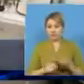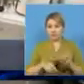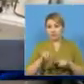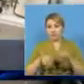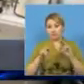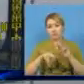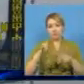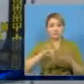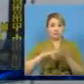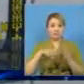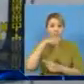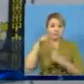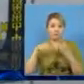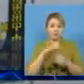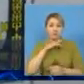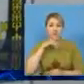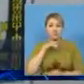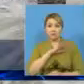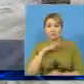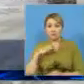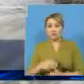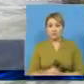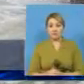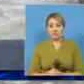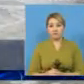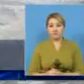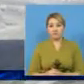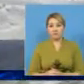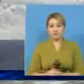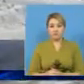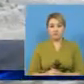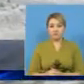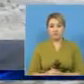бизнес, сегодня пример для многих. Владимир Федотов, Межана Манжолов, телеканал Актобе.